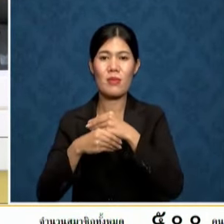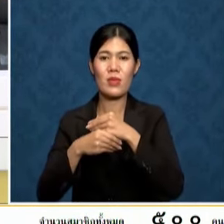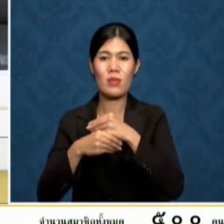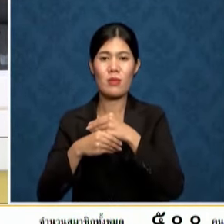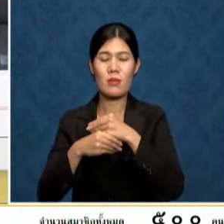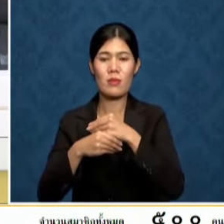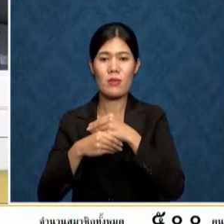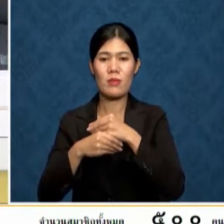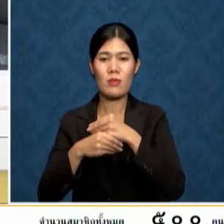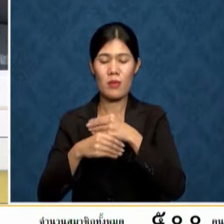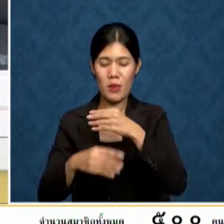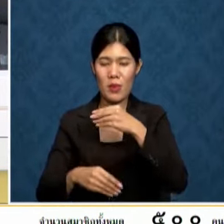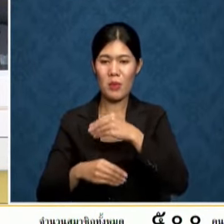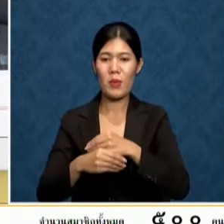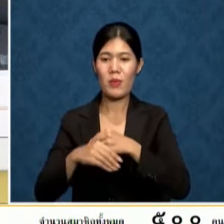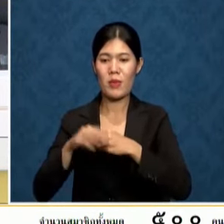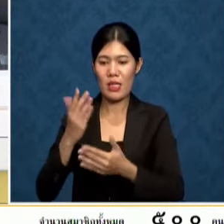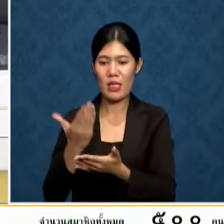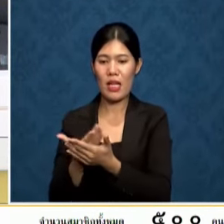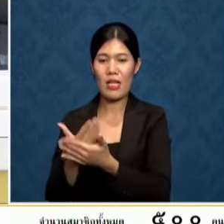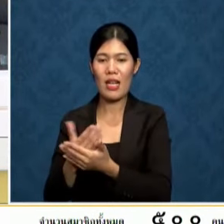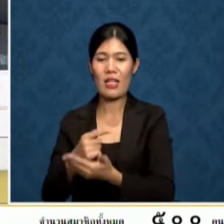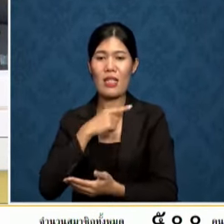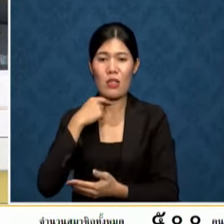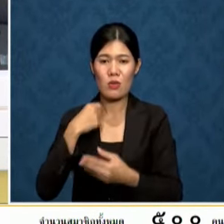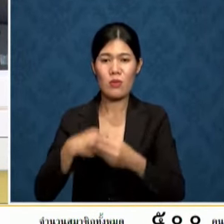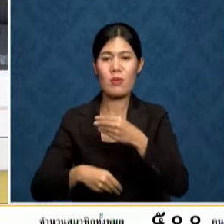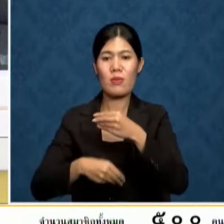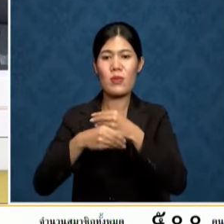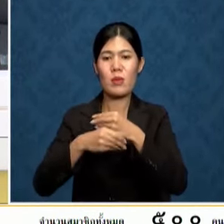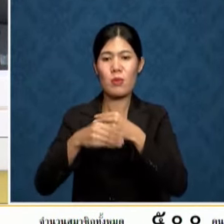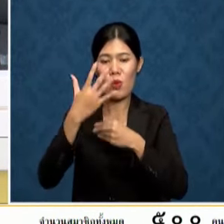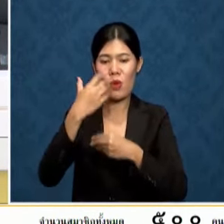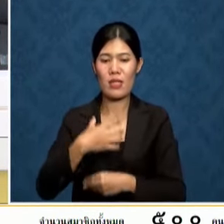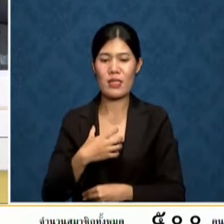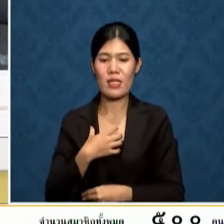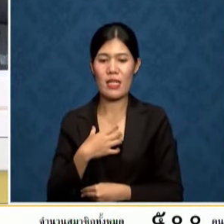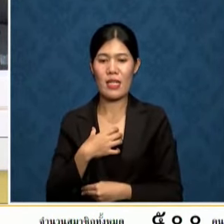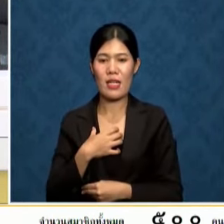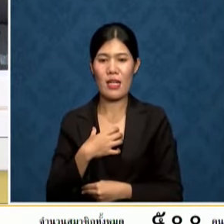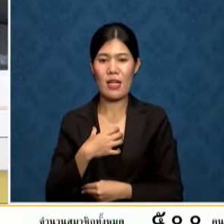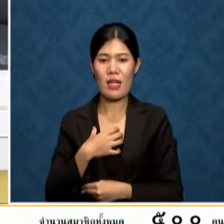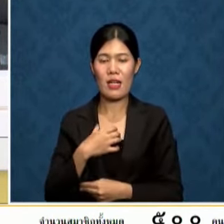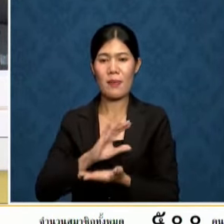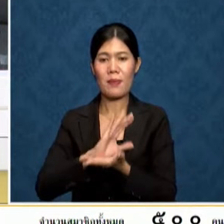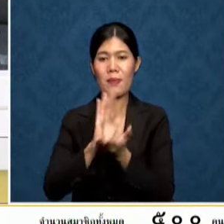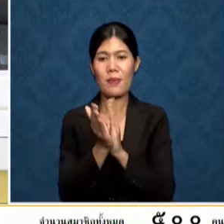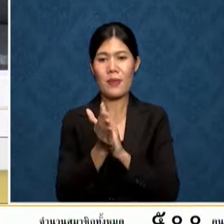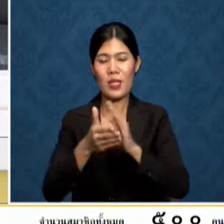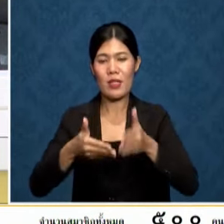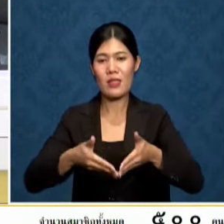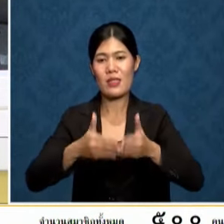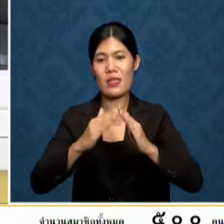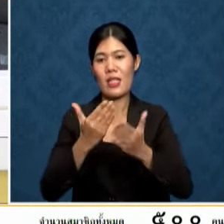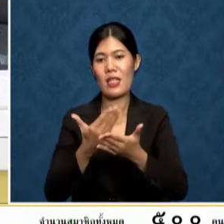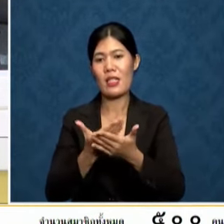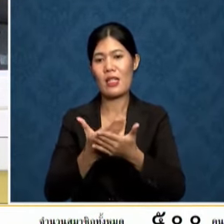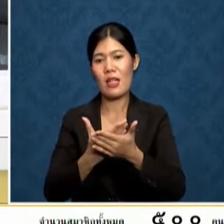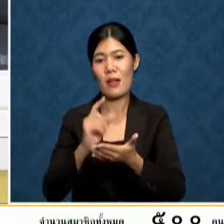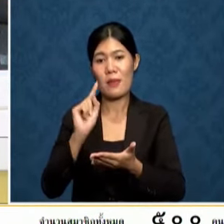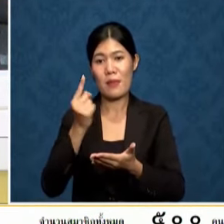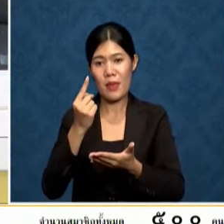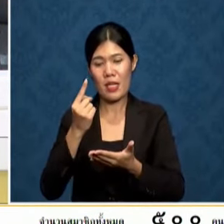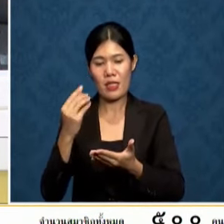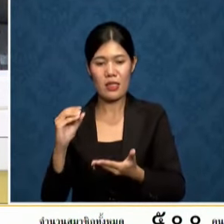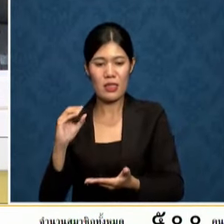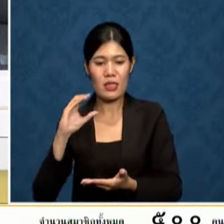เติมการขาดดุลเข้าไปเพราะอะไรครับเพราะเราต้องการสร้างเม็ดเงินใหม่ใส่ลงไปในระบบเพื่อให้เกิดการหมุนเวียนทางเศรษฐกิจให้